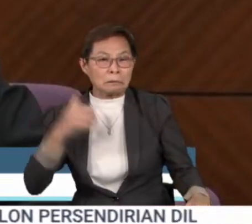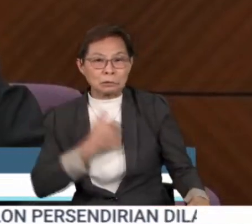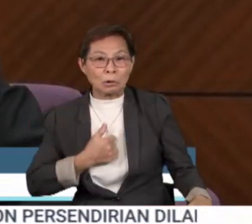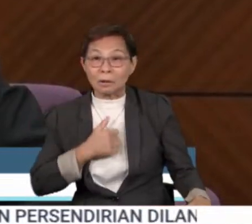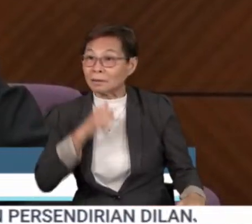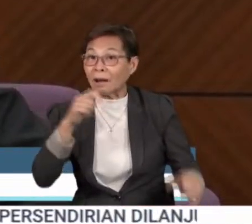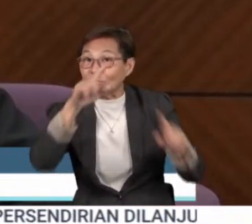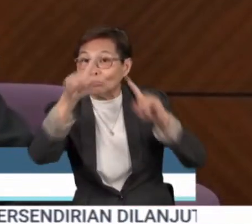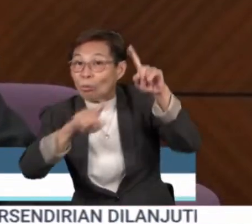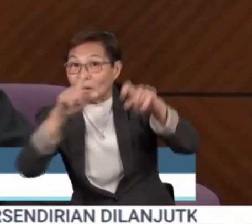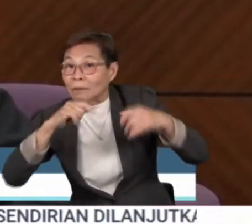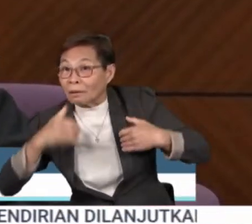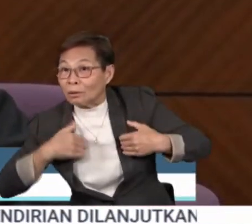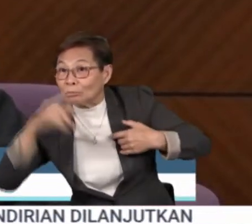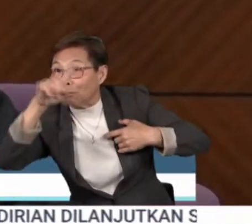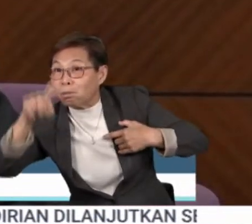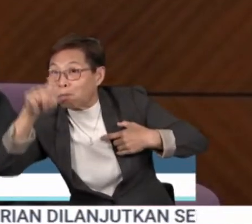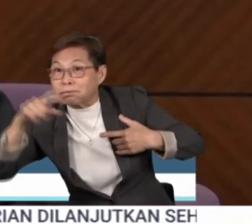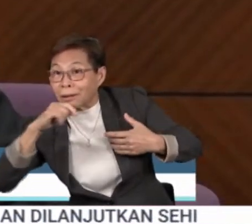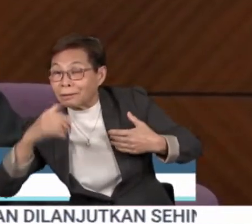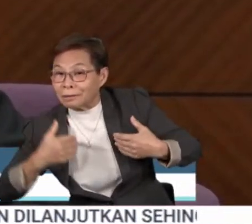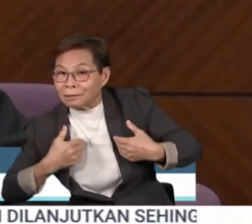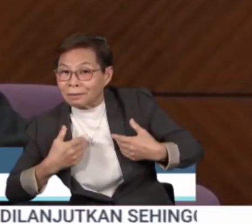Tak ada soalan? Maybe you mentioned